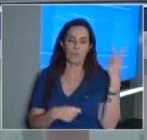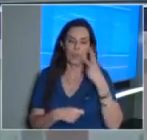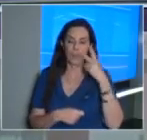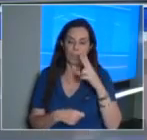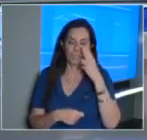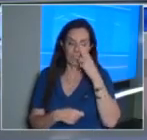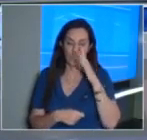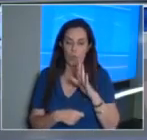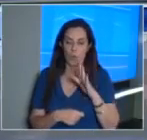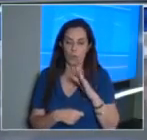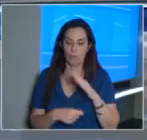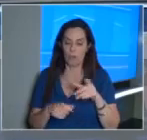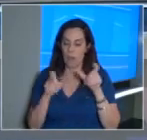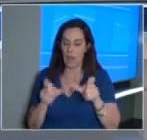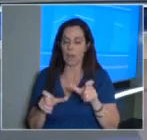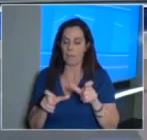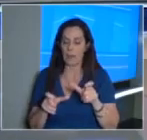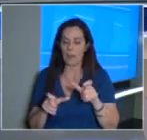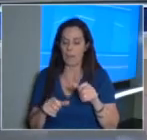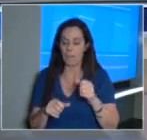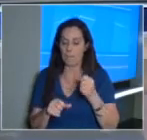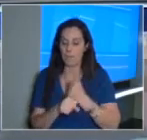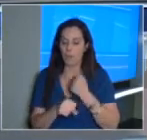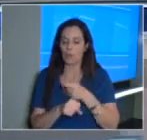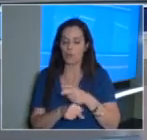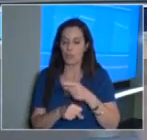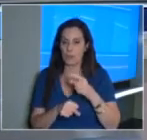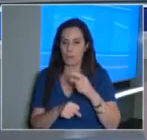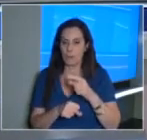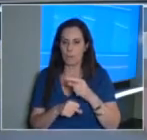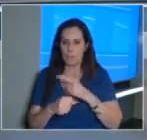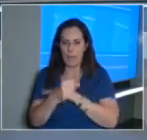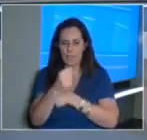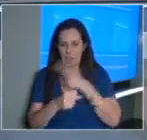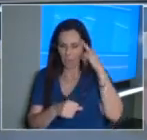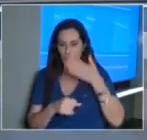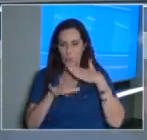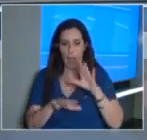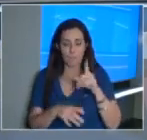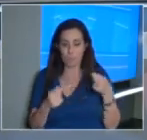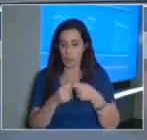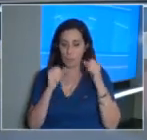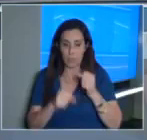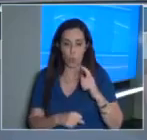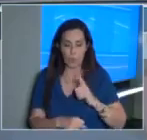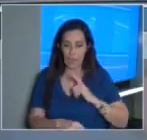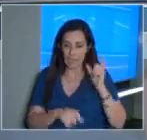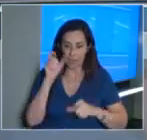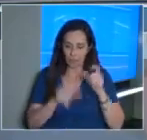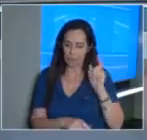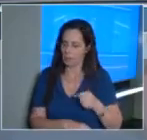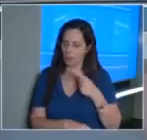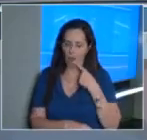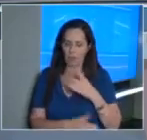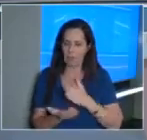וכמובן ינסו להגביל פעילות שמעצימה דעות אנטישמיות. אבל ברמת הביטחון האזרחי,